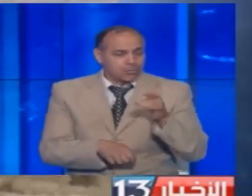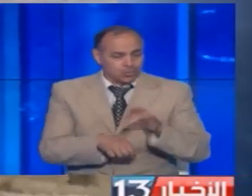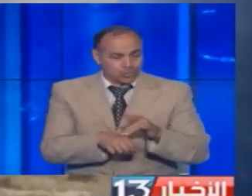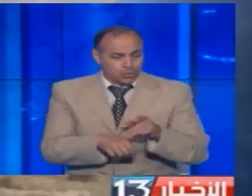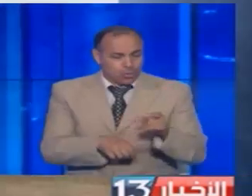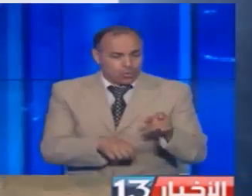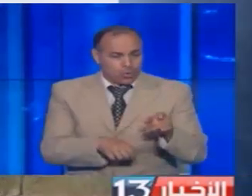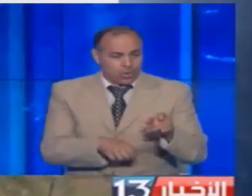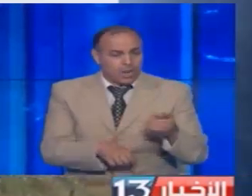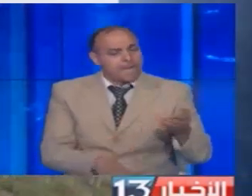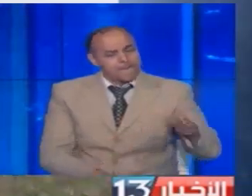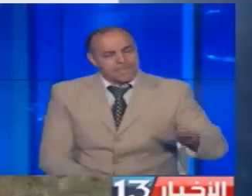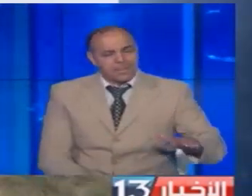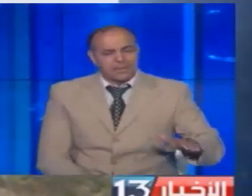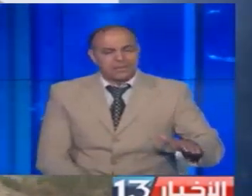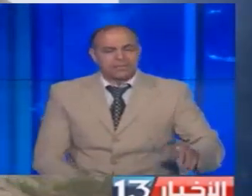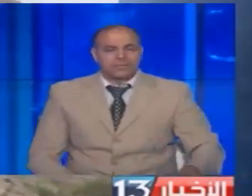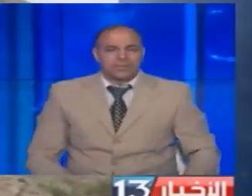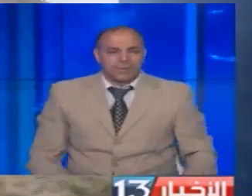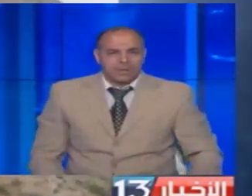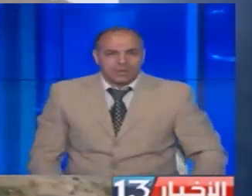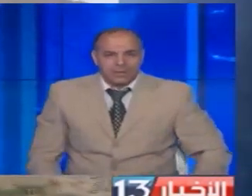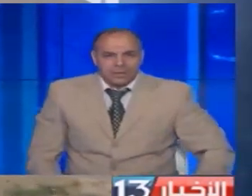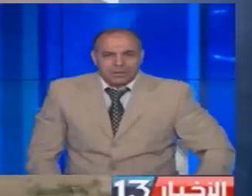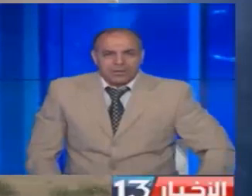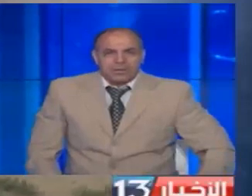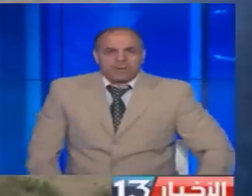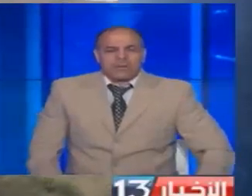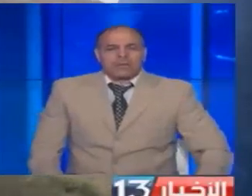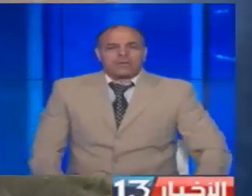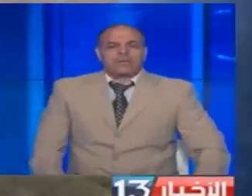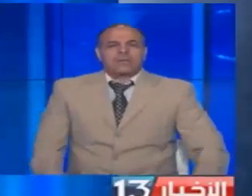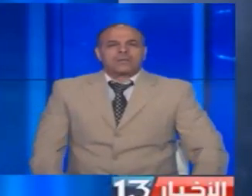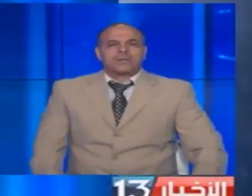لها أدت إلى وفاته.